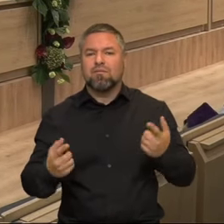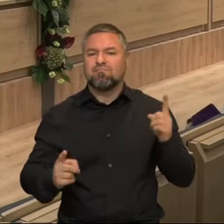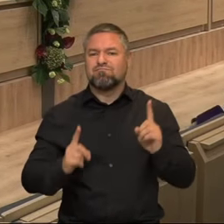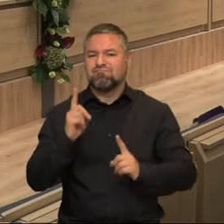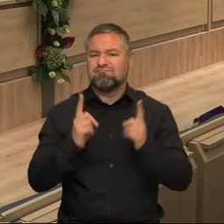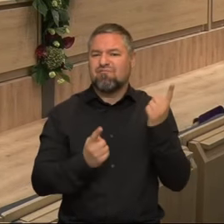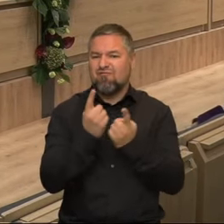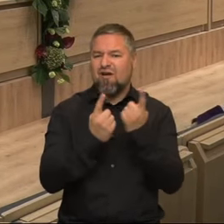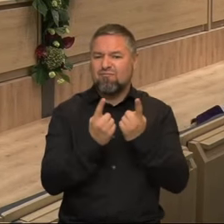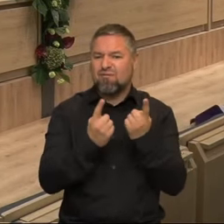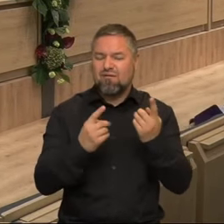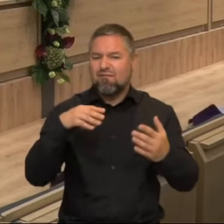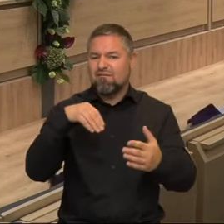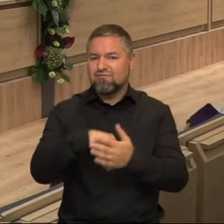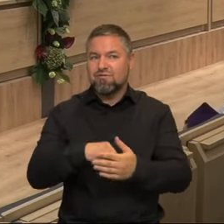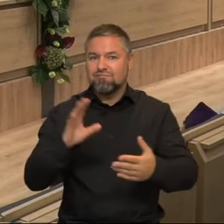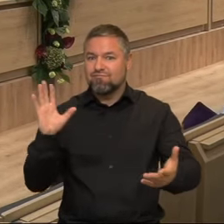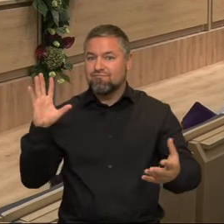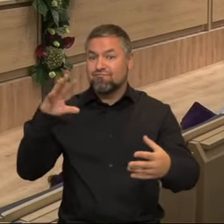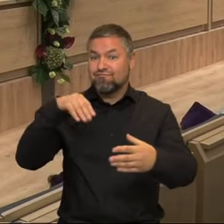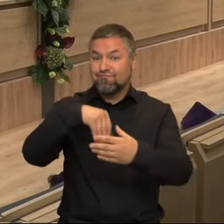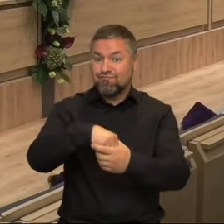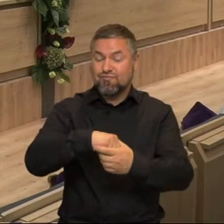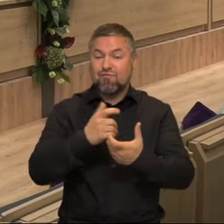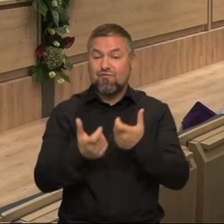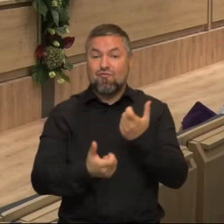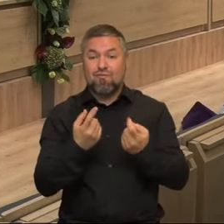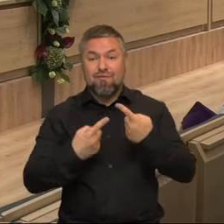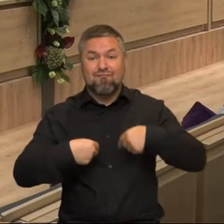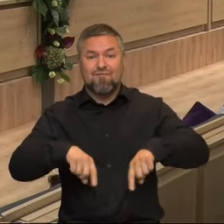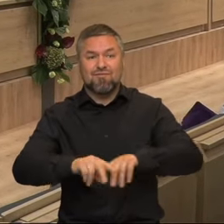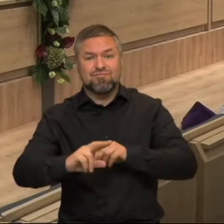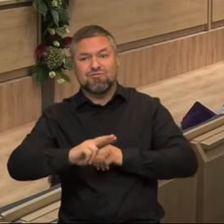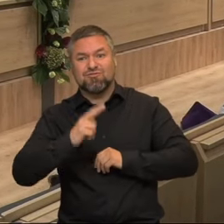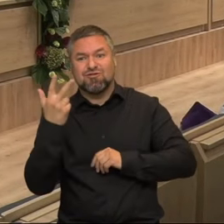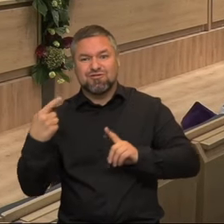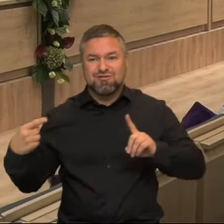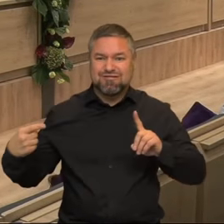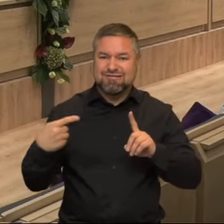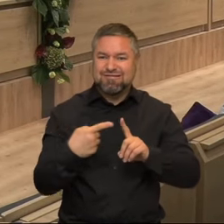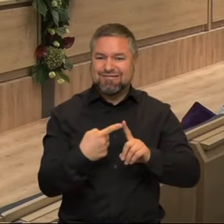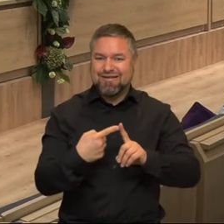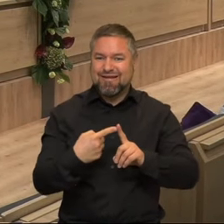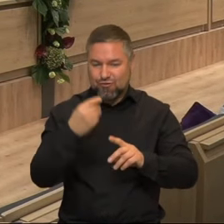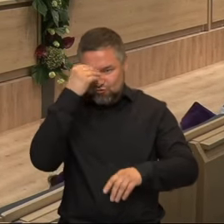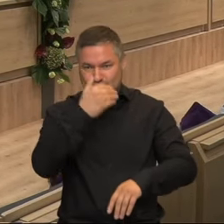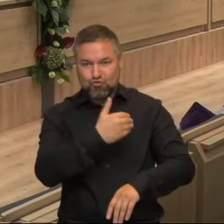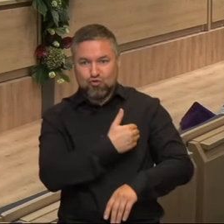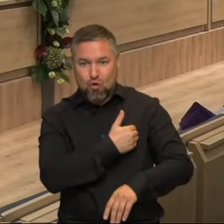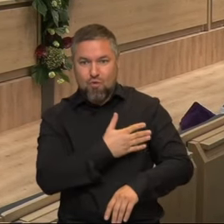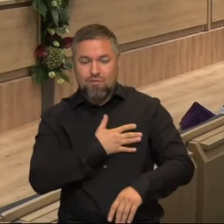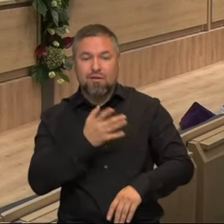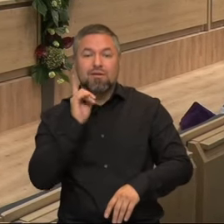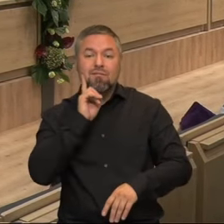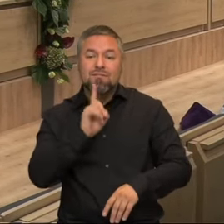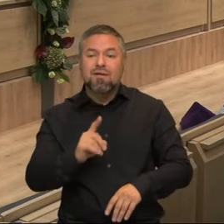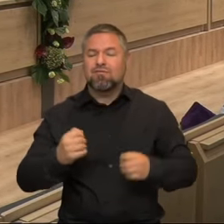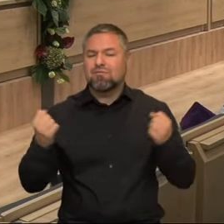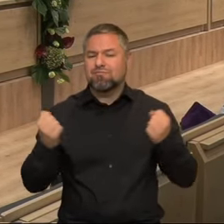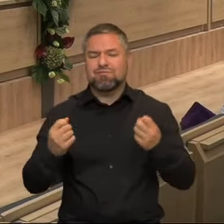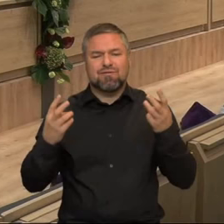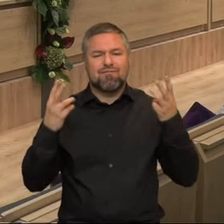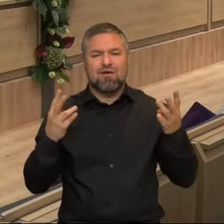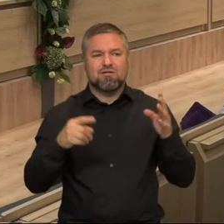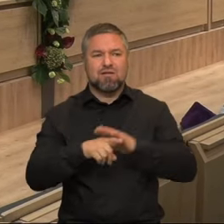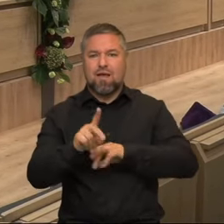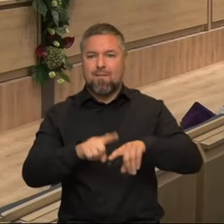przemysłowych, wpisując się tym samym w realizację trzeciej misji uczelni, która jest tak bardzo